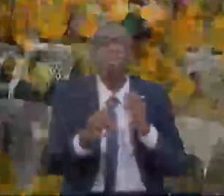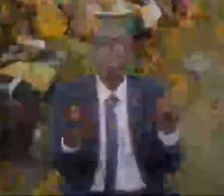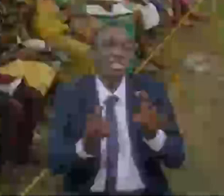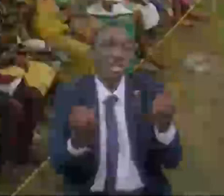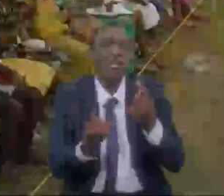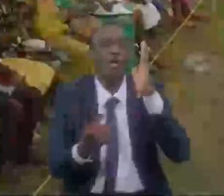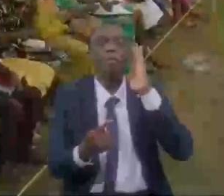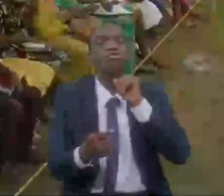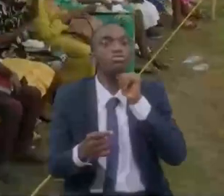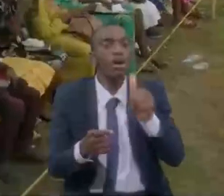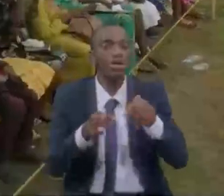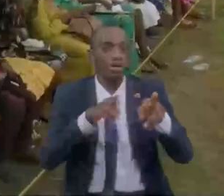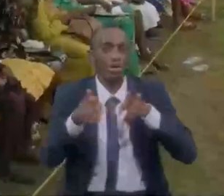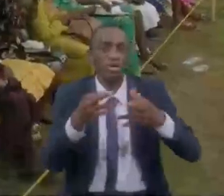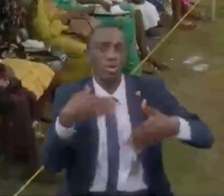pas sur toi.